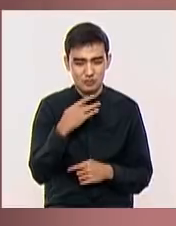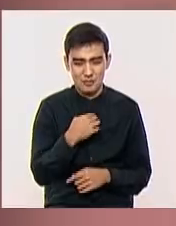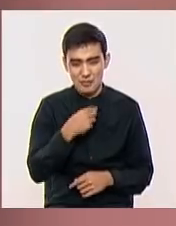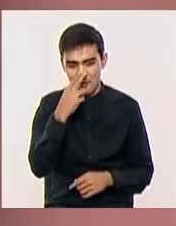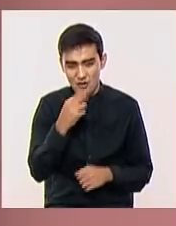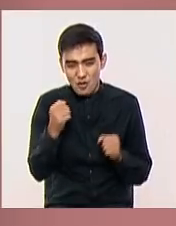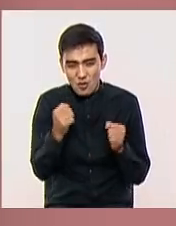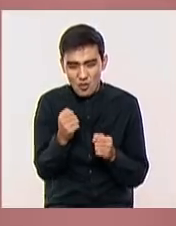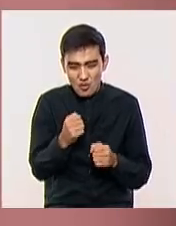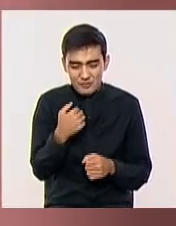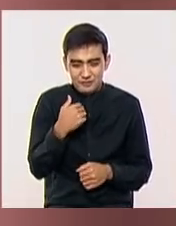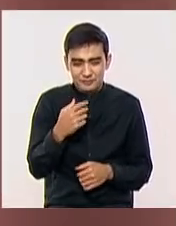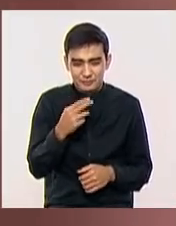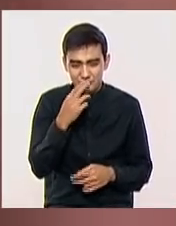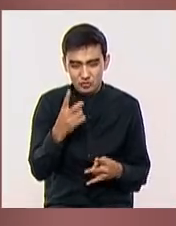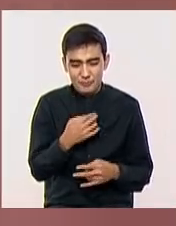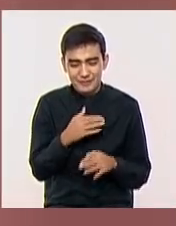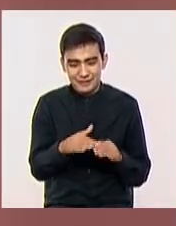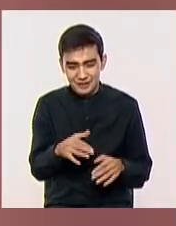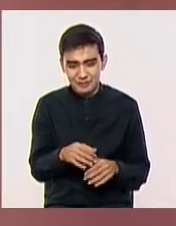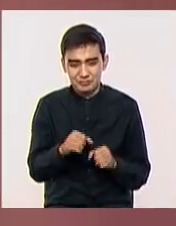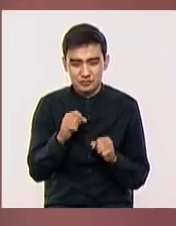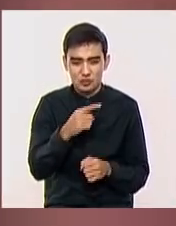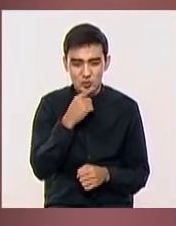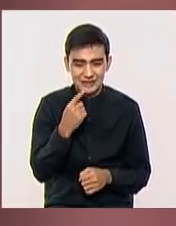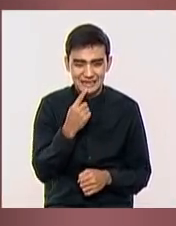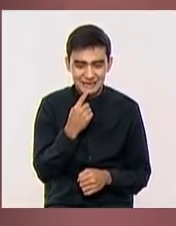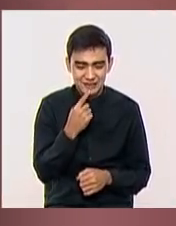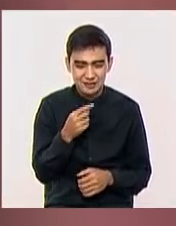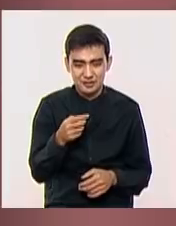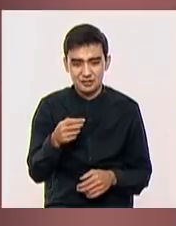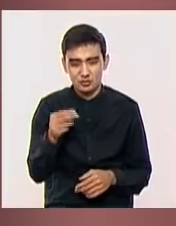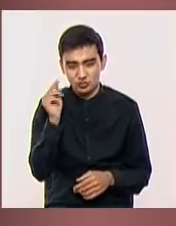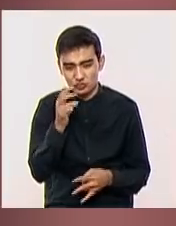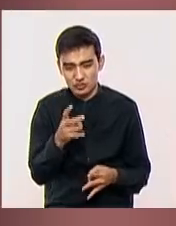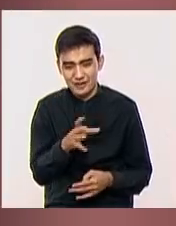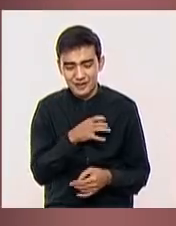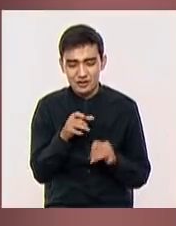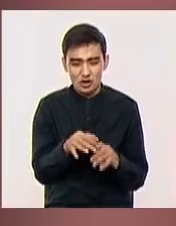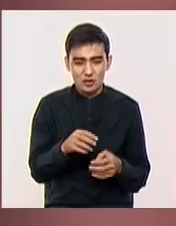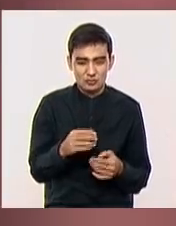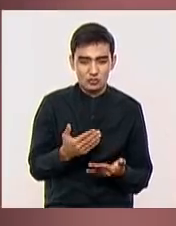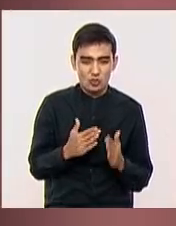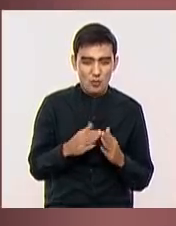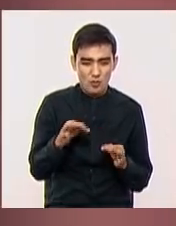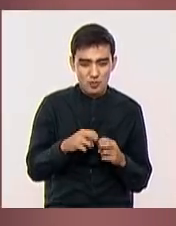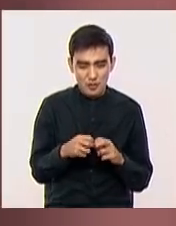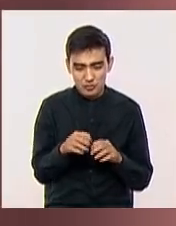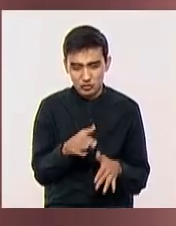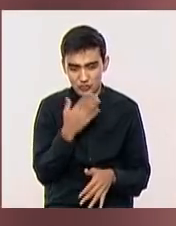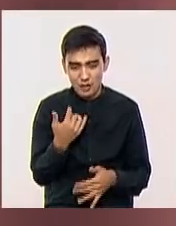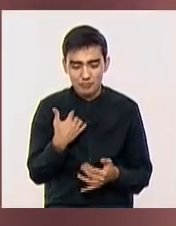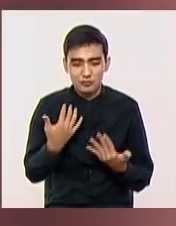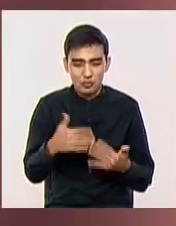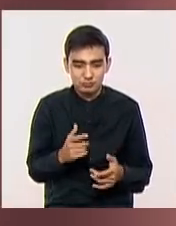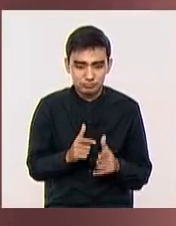привыкать к холодному климату, нашим детям пришлось адаптироваться в русскоязычной среде. Были также нерешенные жилищные сложности. Но сейчас мы